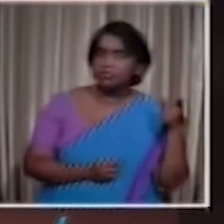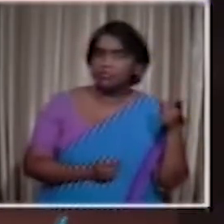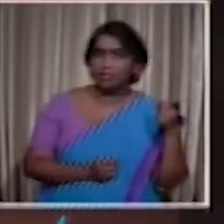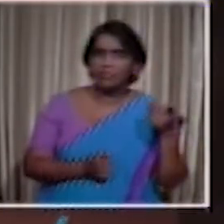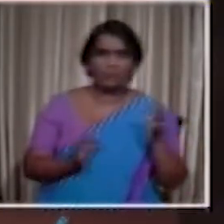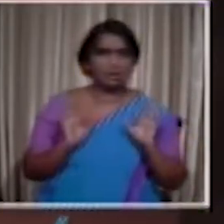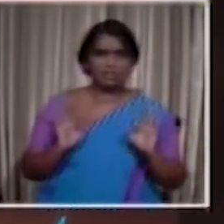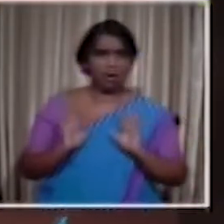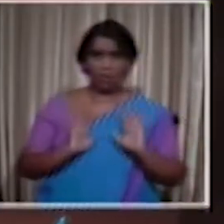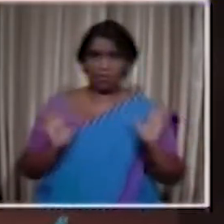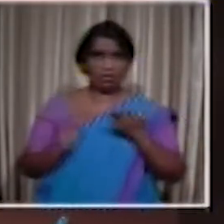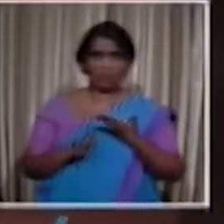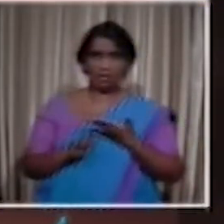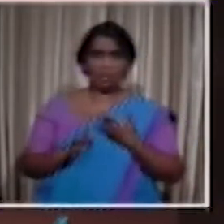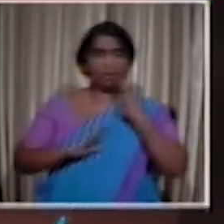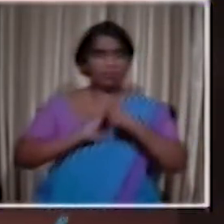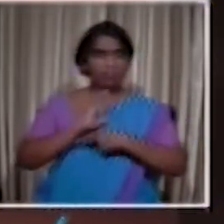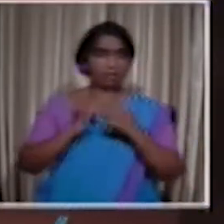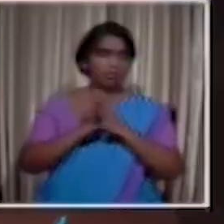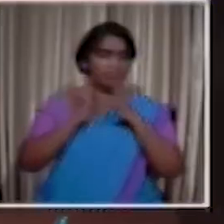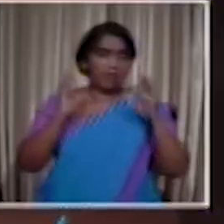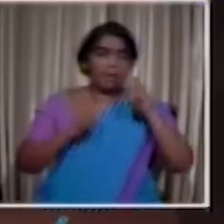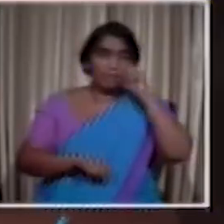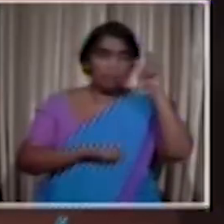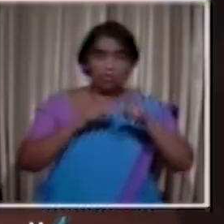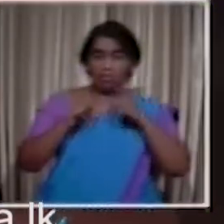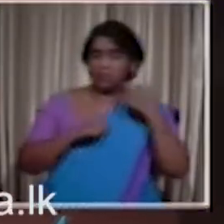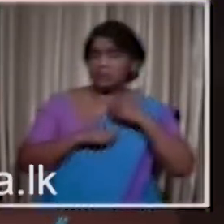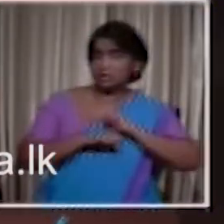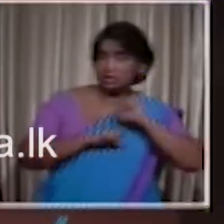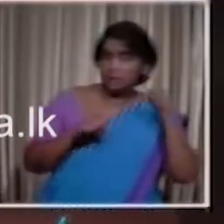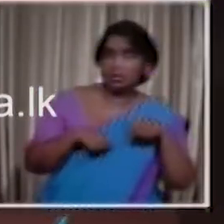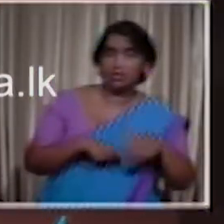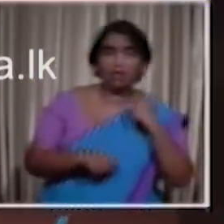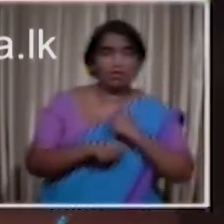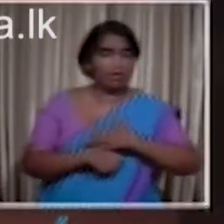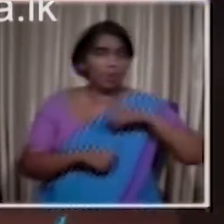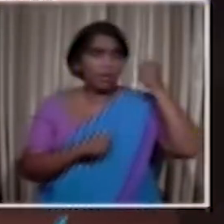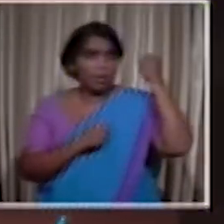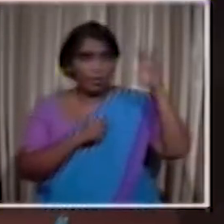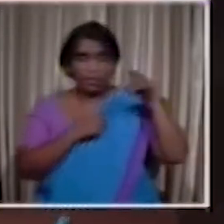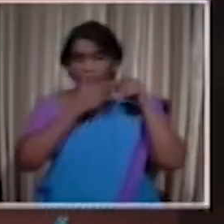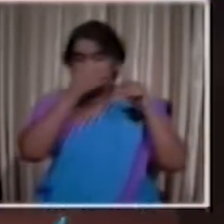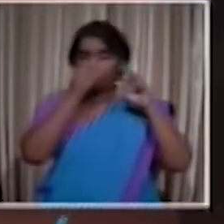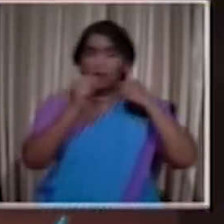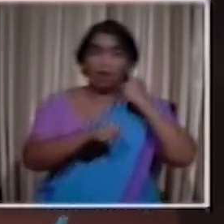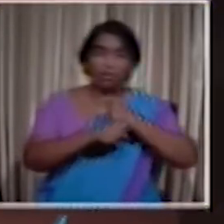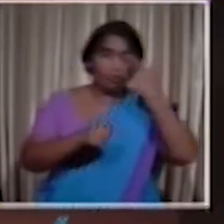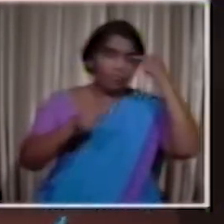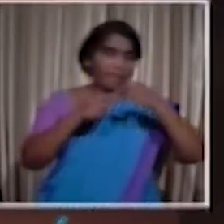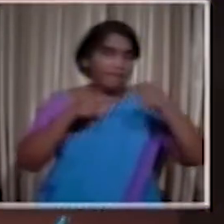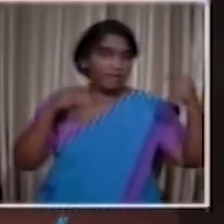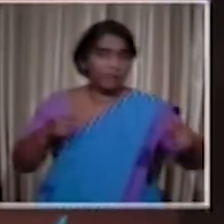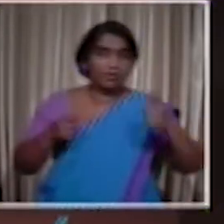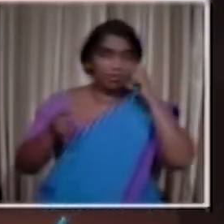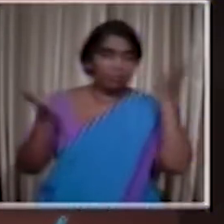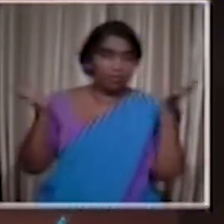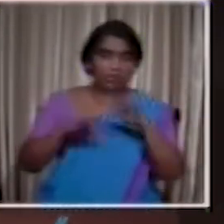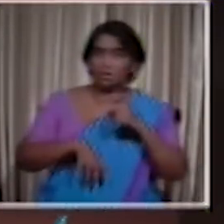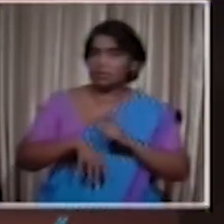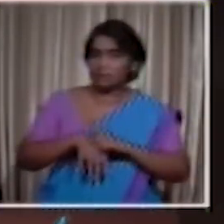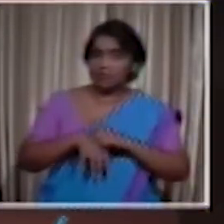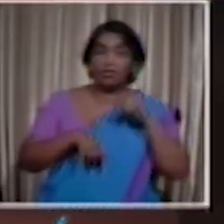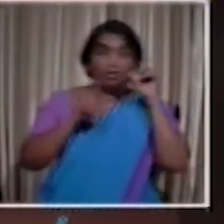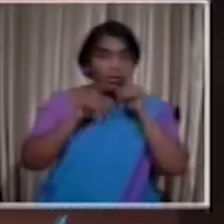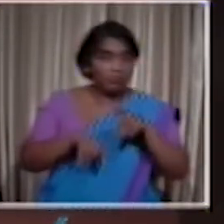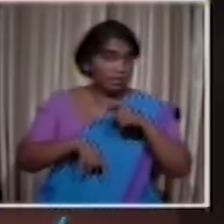නෙවෙයි රටේ විශාල ජනතාවගේ නැගිටීම් තිබෙන ආණ්ඩු විරෝධයක් තිබෙන ආණ්ඩුවට විරුද්ධව ජනතාව පිළිගැනීමේ තිබෙන වෙලාවක්.